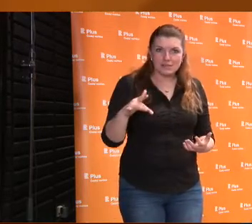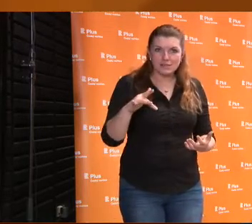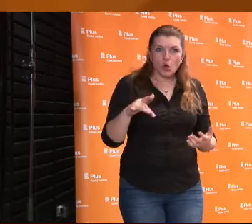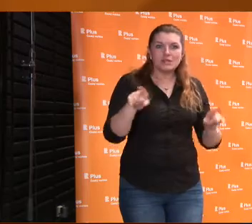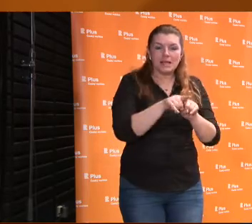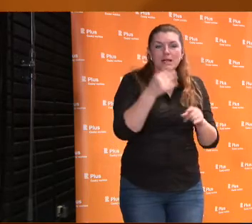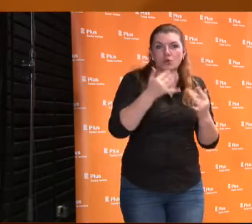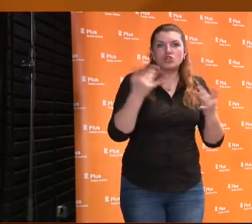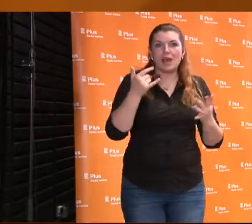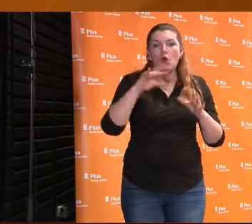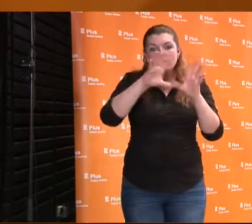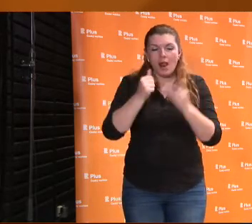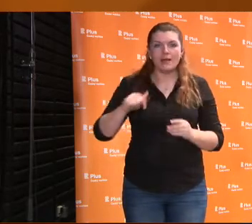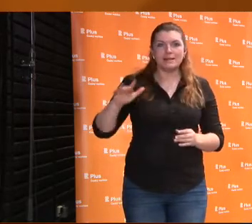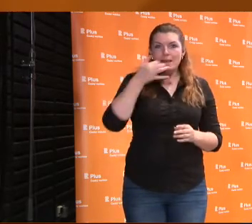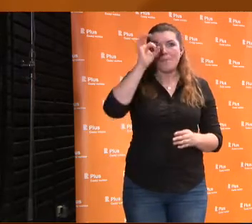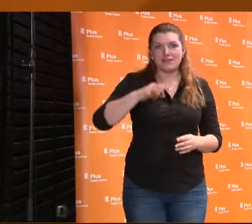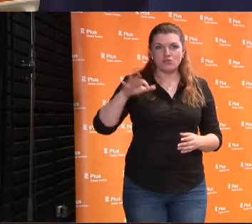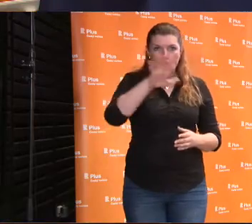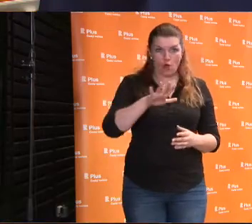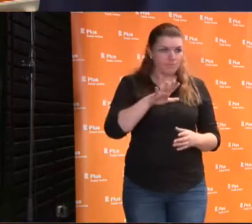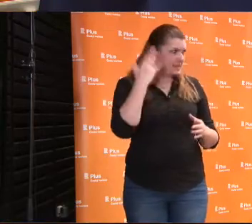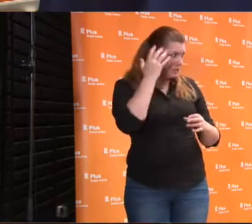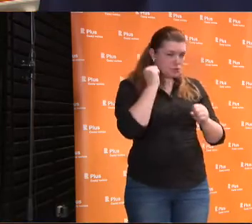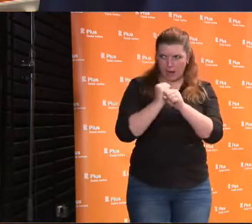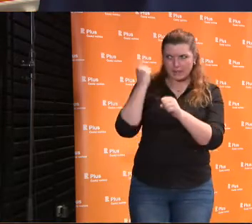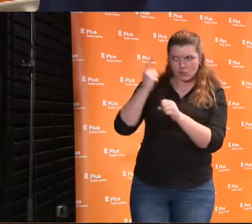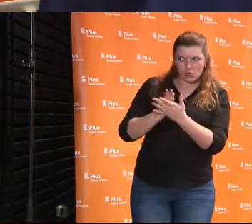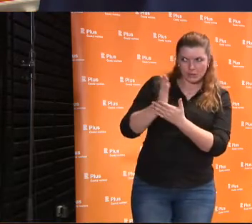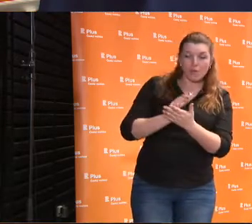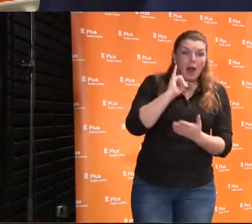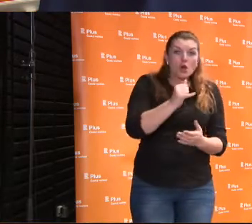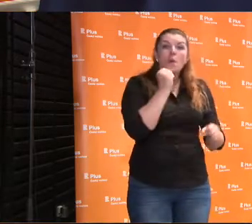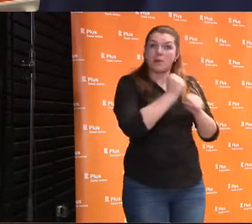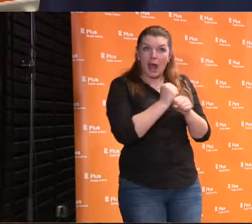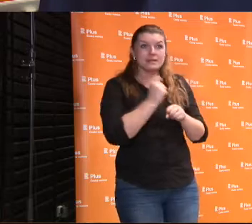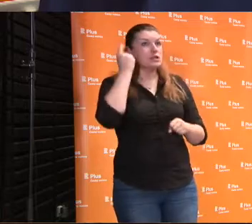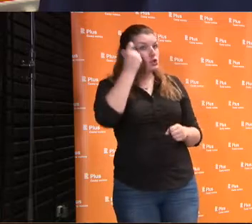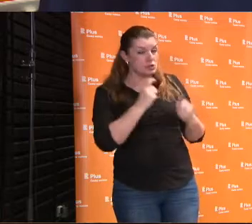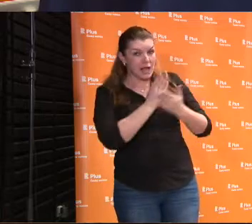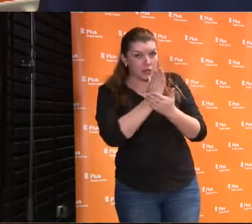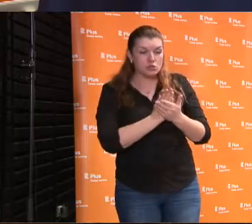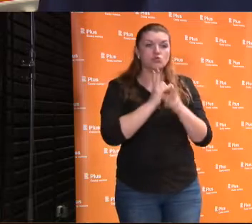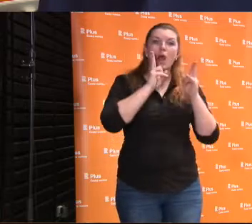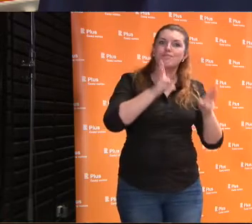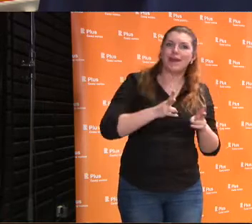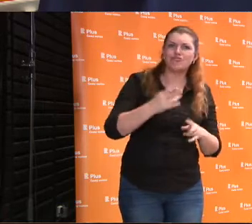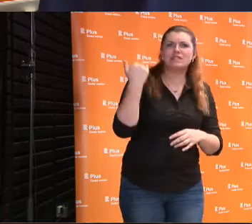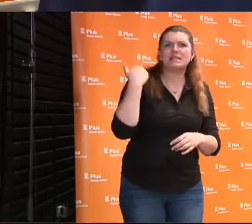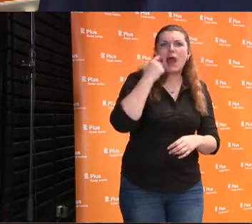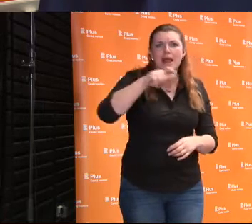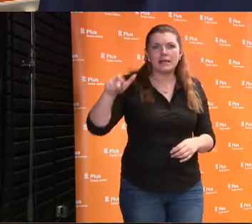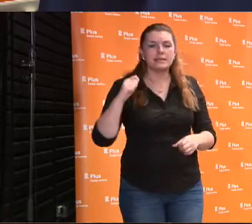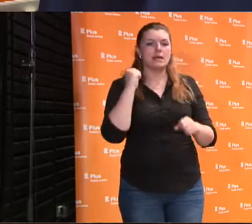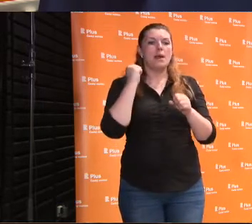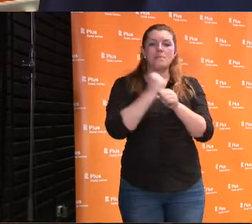Jo? Čili máte na mysli práci v sociálních službách, péči o nemocné nebo péči o seniory? V práci s lidmi, práci s